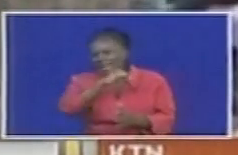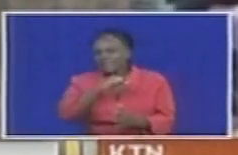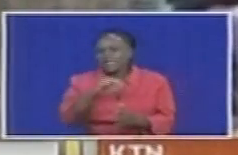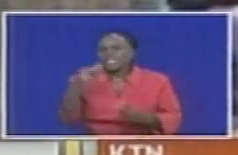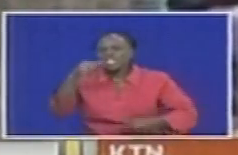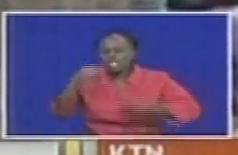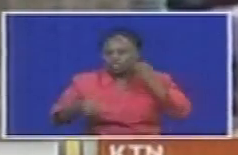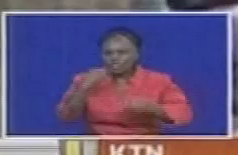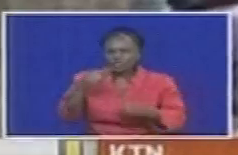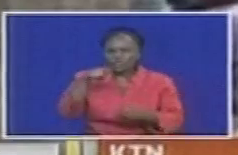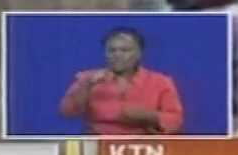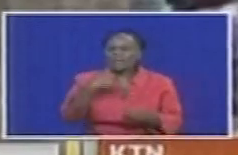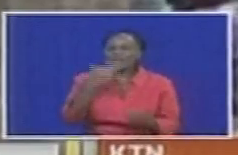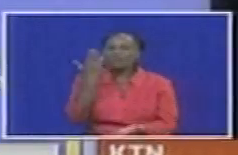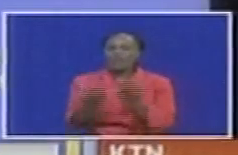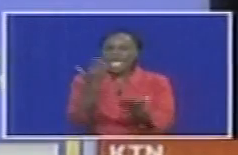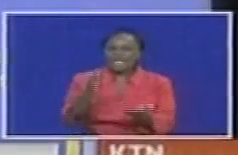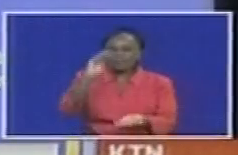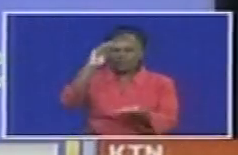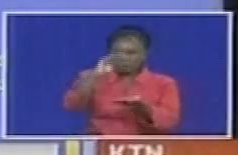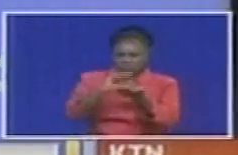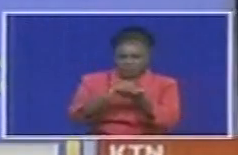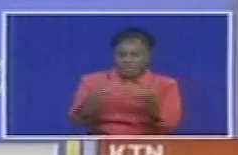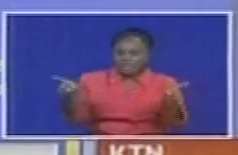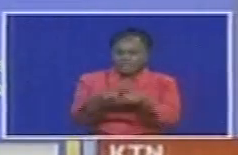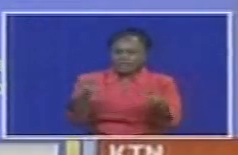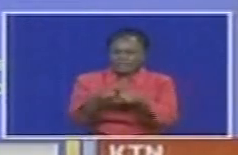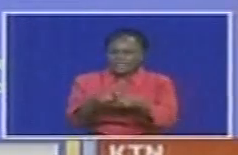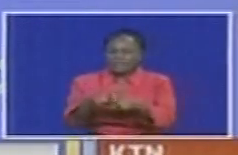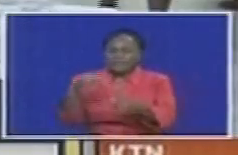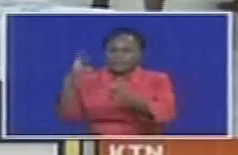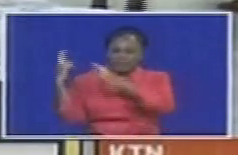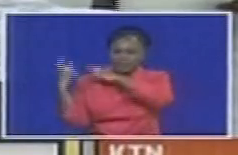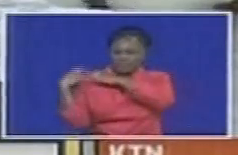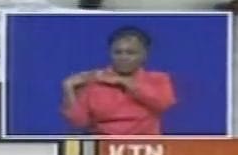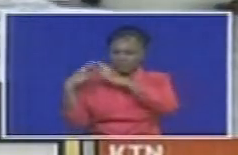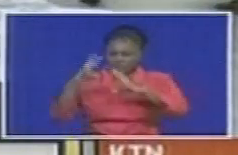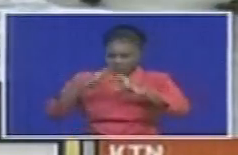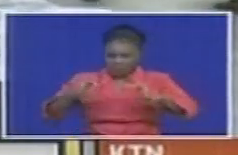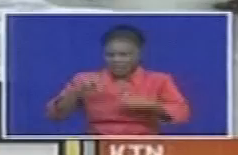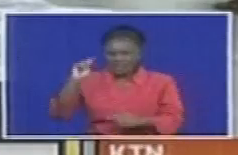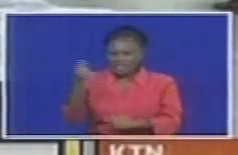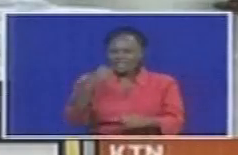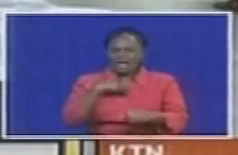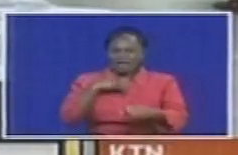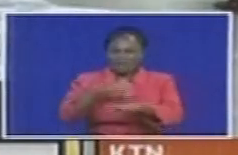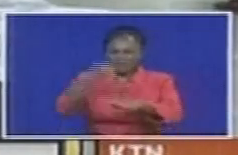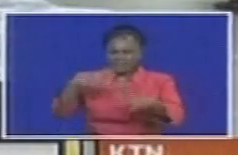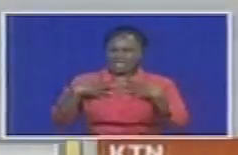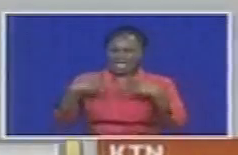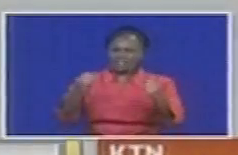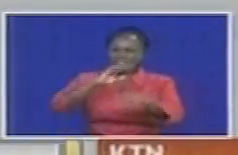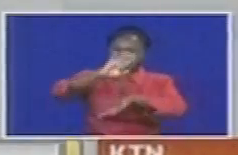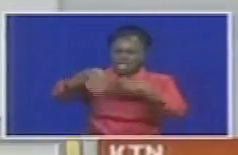42% wakiwa na uzani wa chini zaidi kulingana na mashirika husika katika utafiti huo. Kenya inakumbwa na tatizo la kiafya kwa watoto